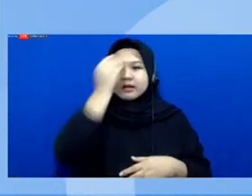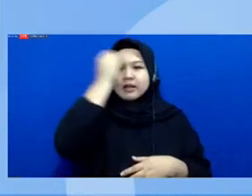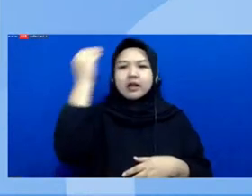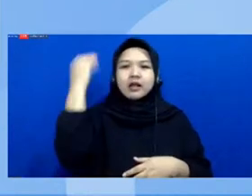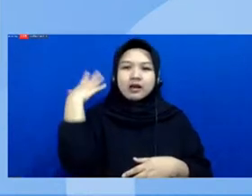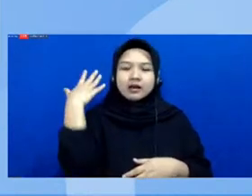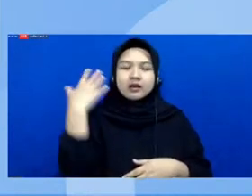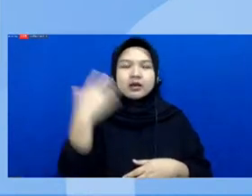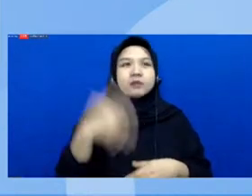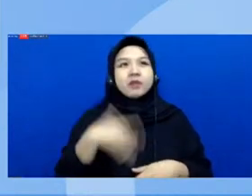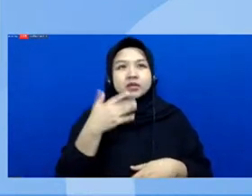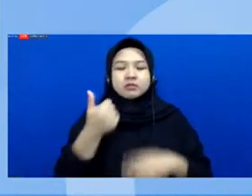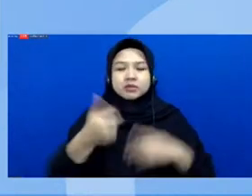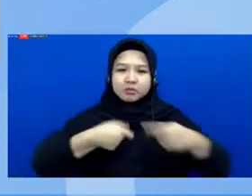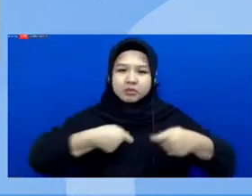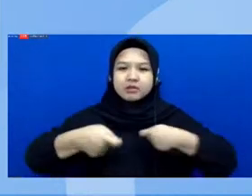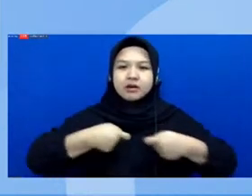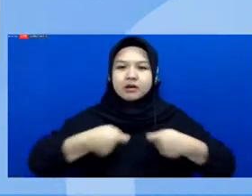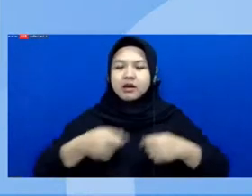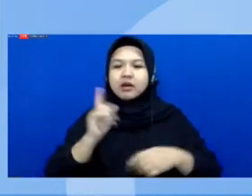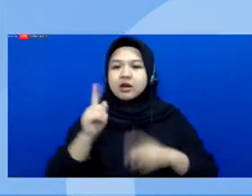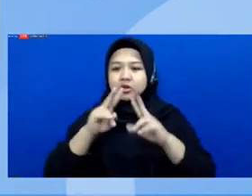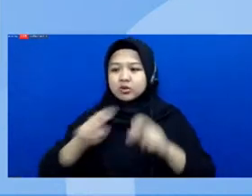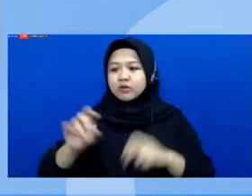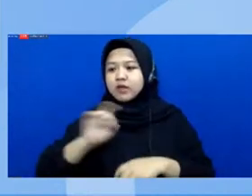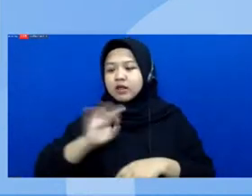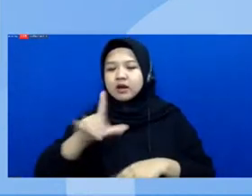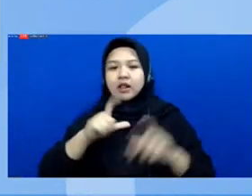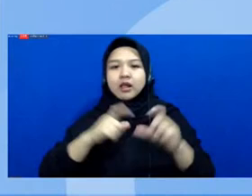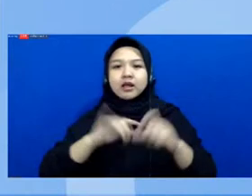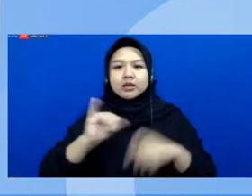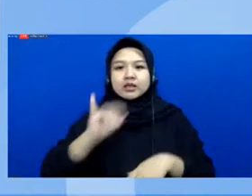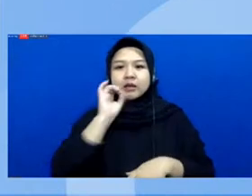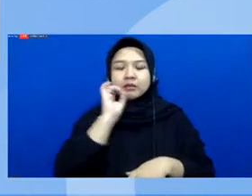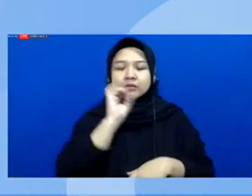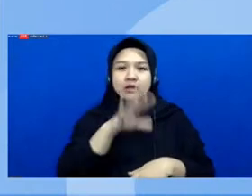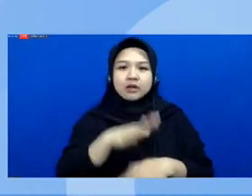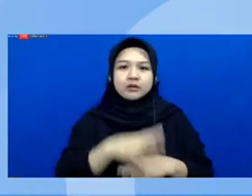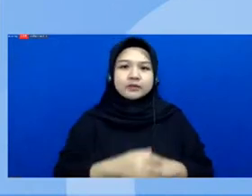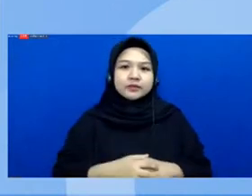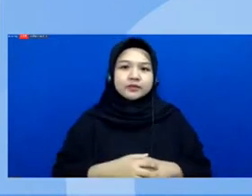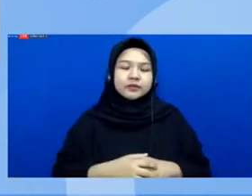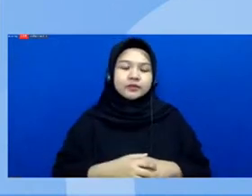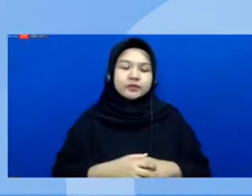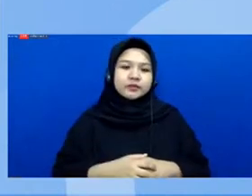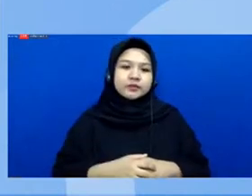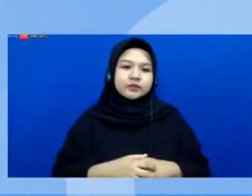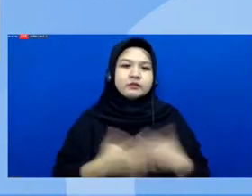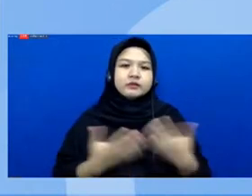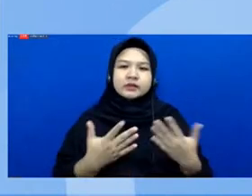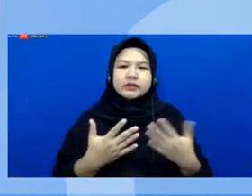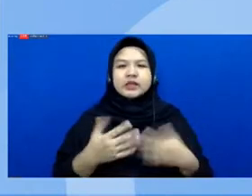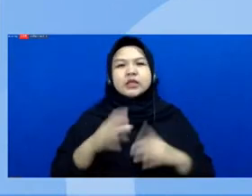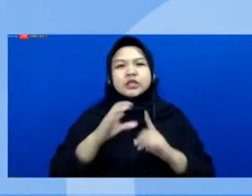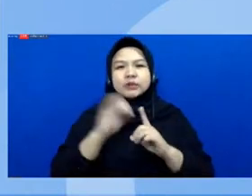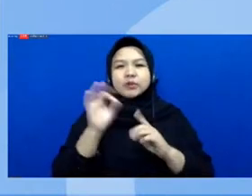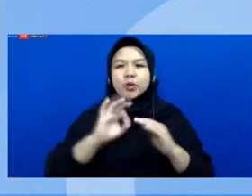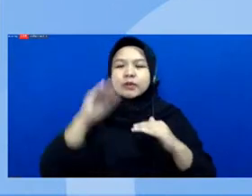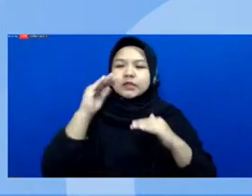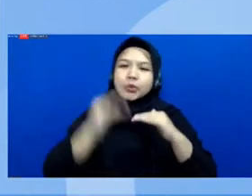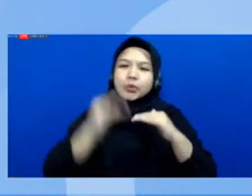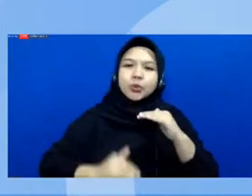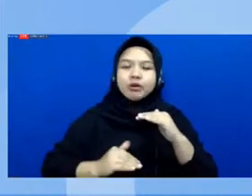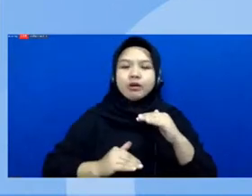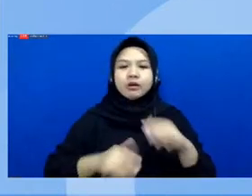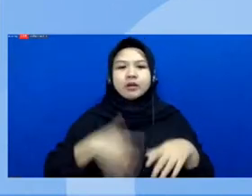Dia merasa bisa mengendalikan. Ada survei lagi dari LSI yang mengatakan bahwa hanya less than 10% yang